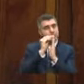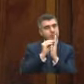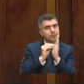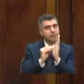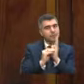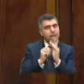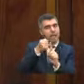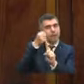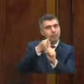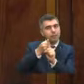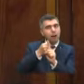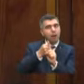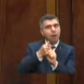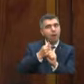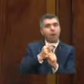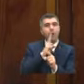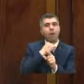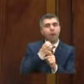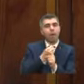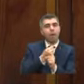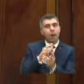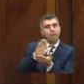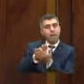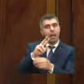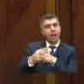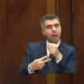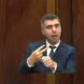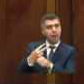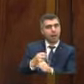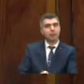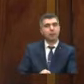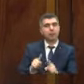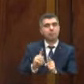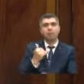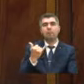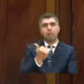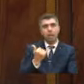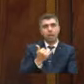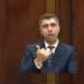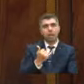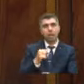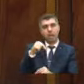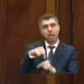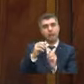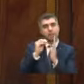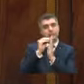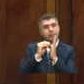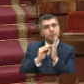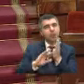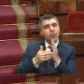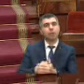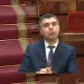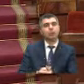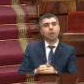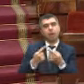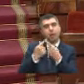اشتغال الحكومة للفترة المتبقية، بل هي أهمها والتي تجسد من جهة النفس